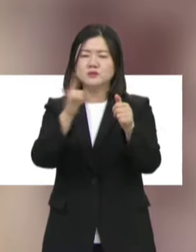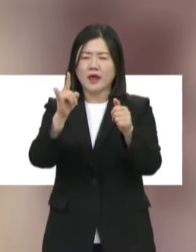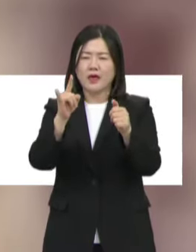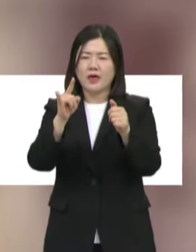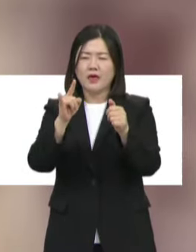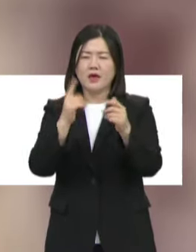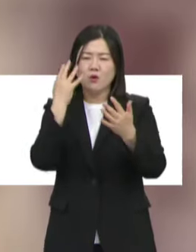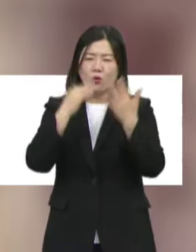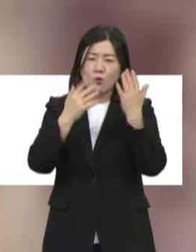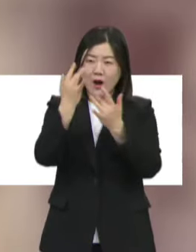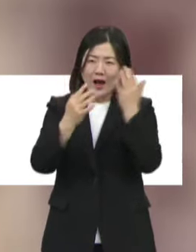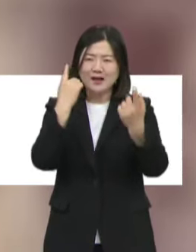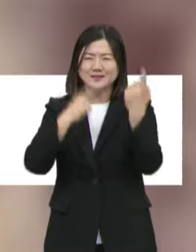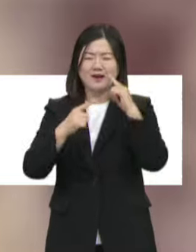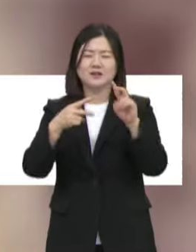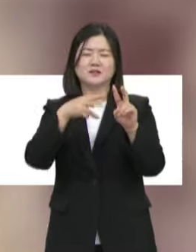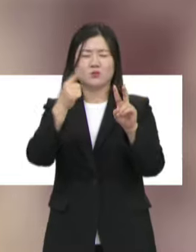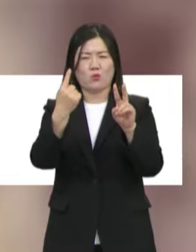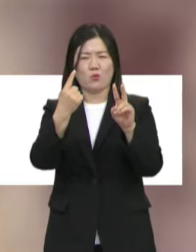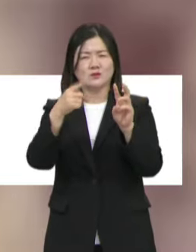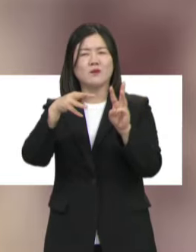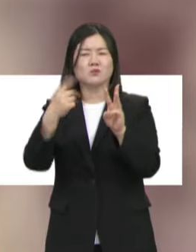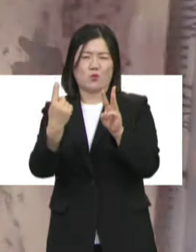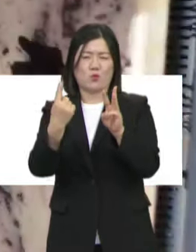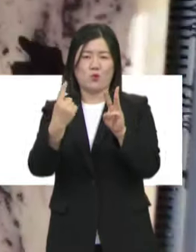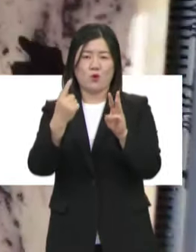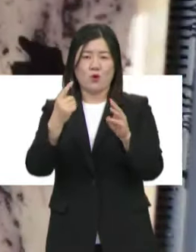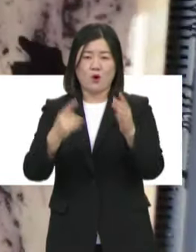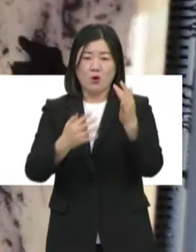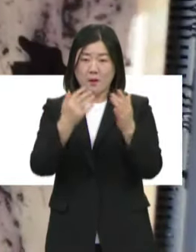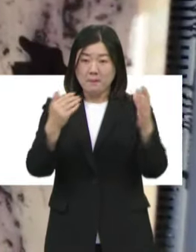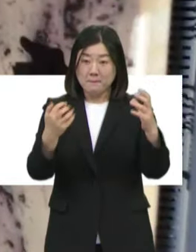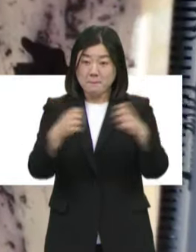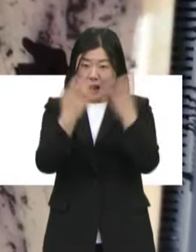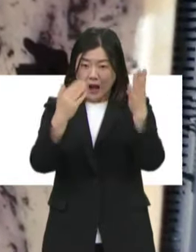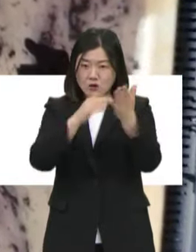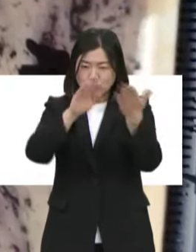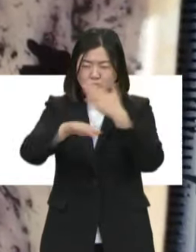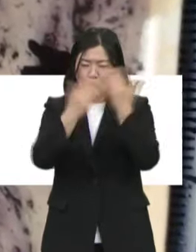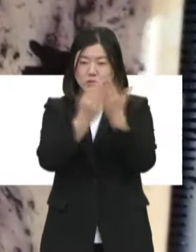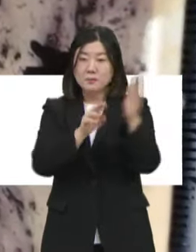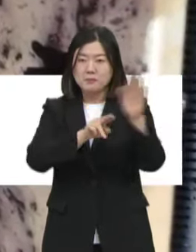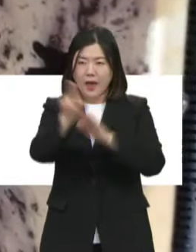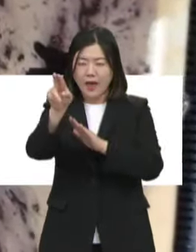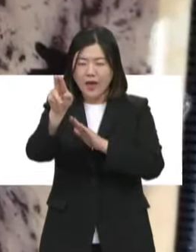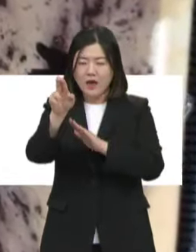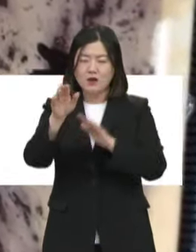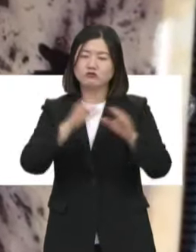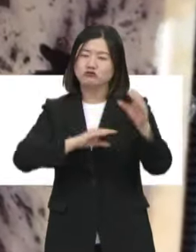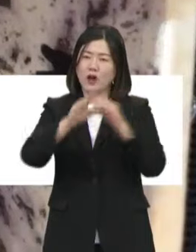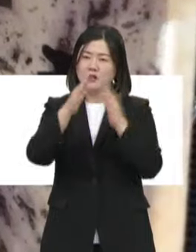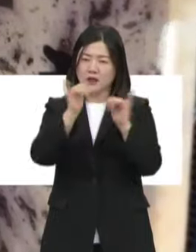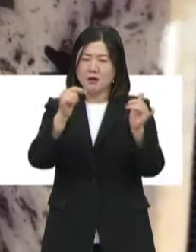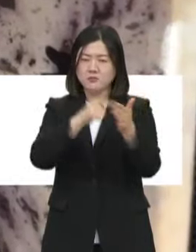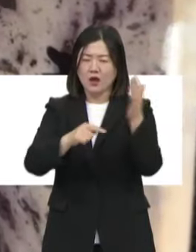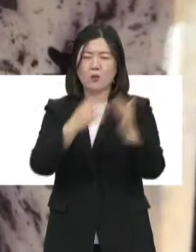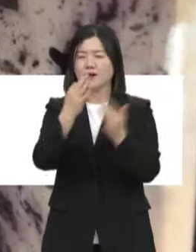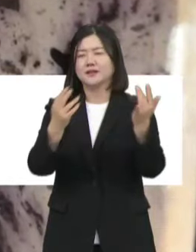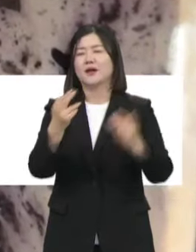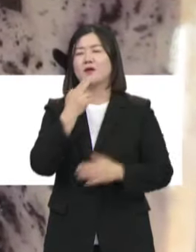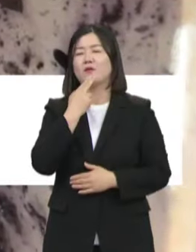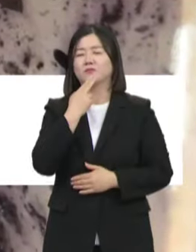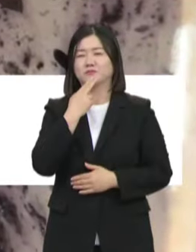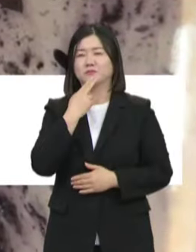2도에서 3도 화상을 입었습니다 자고 이후 공장 직원들이 전원 대피했지만 추가 인명 피해나 화제는